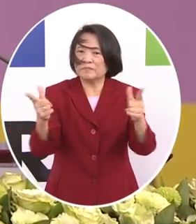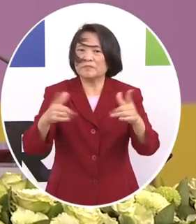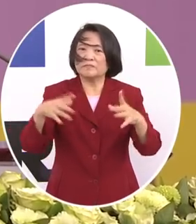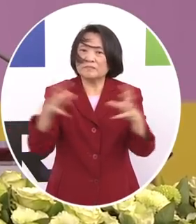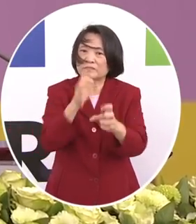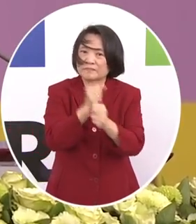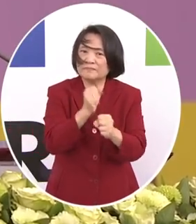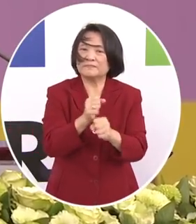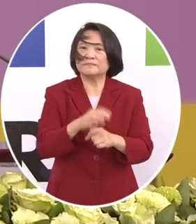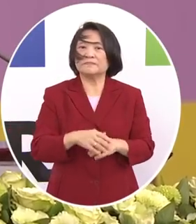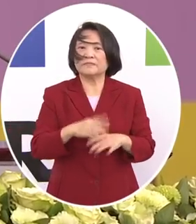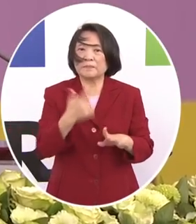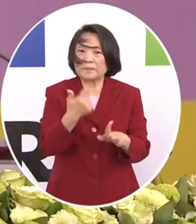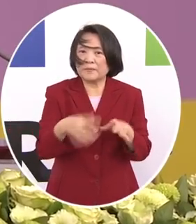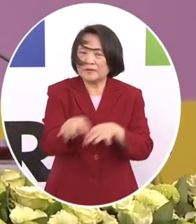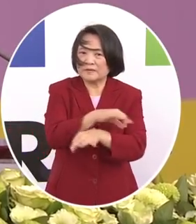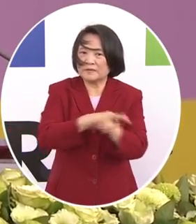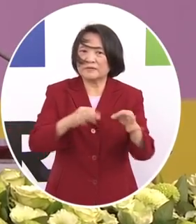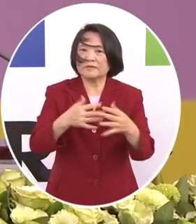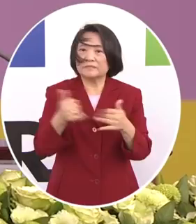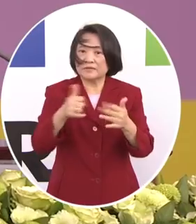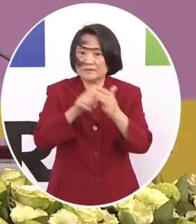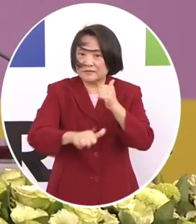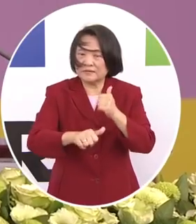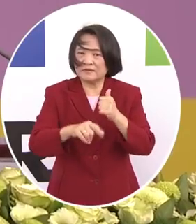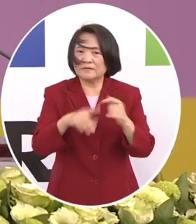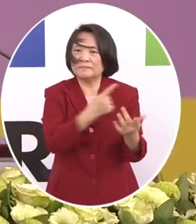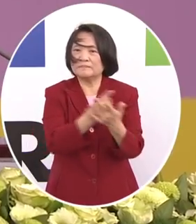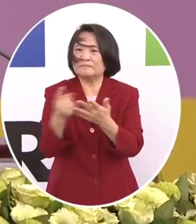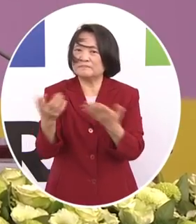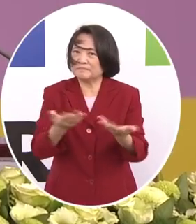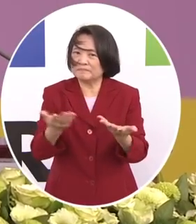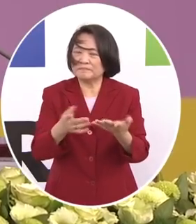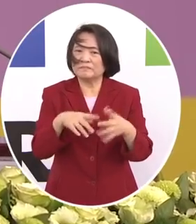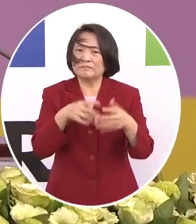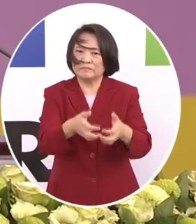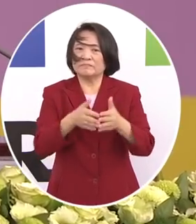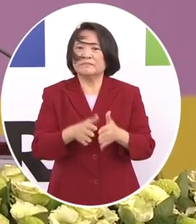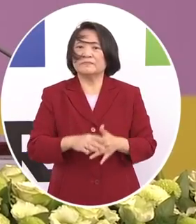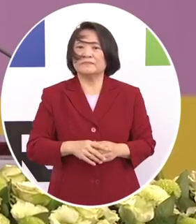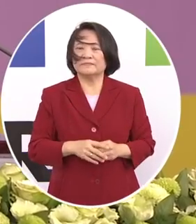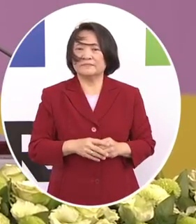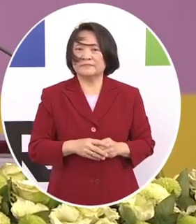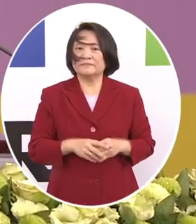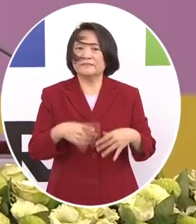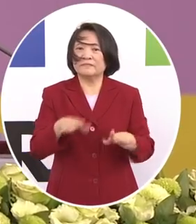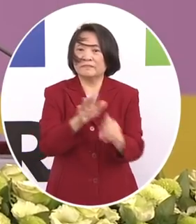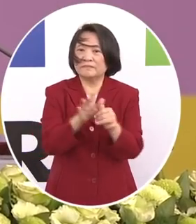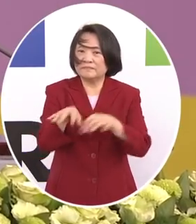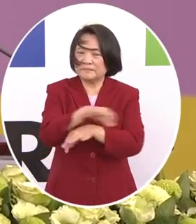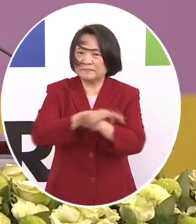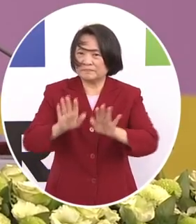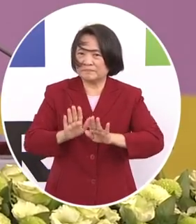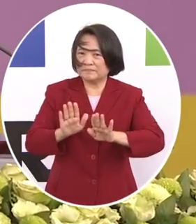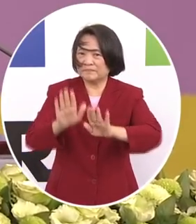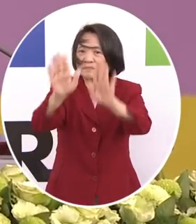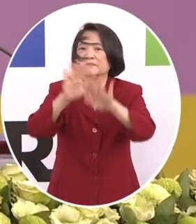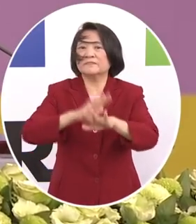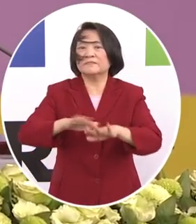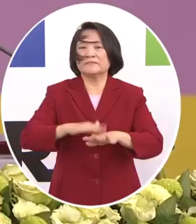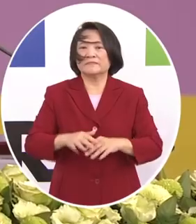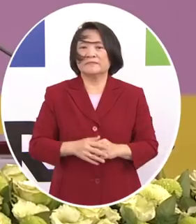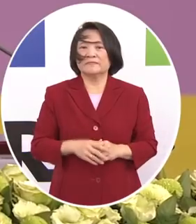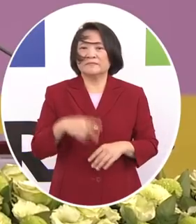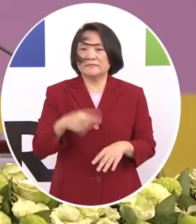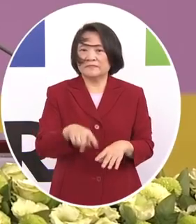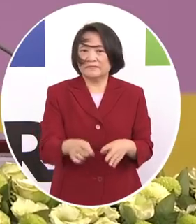攸关经济发展及民生福祉的关键产业链，促进经济的共荣发展。第